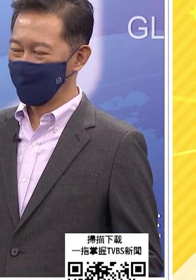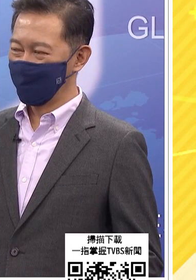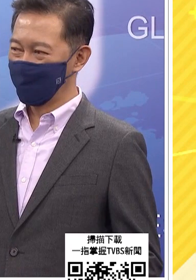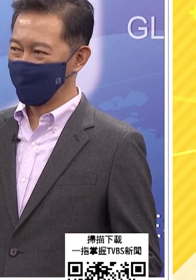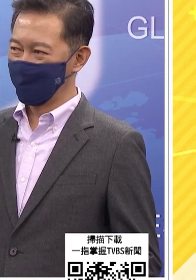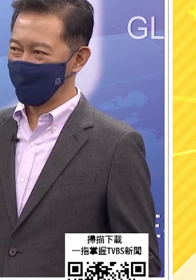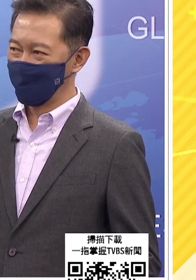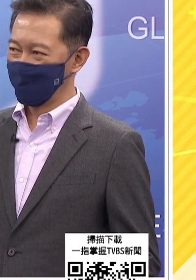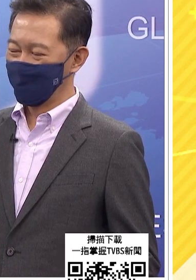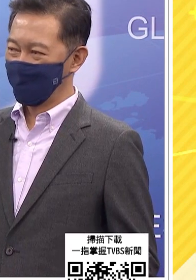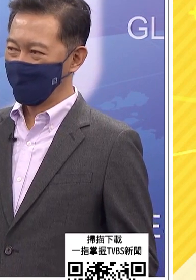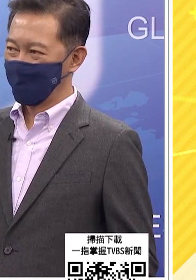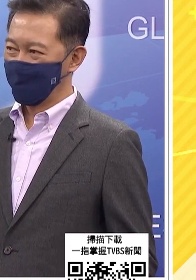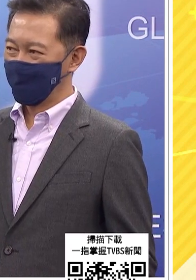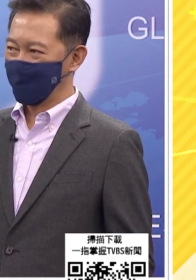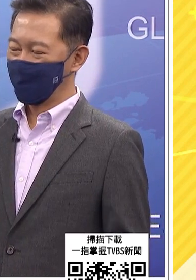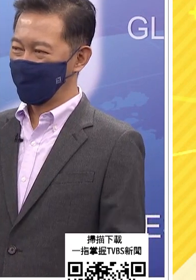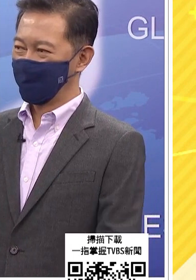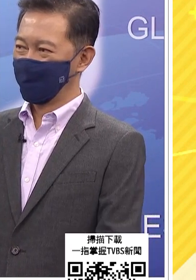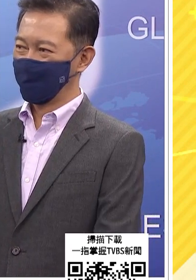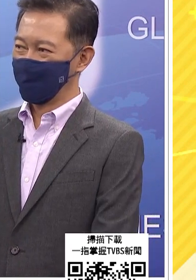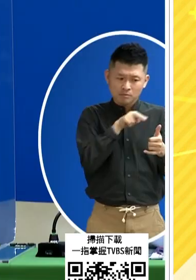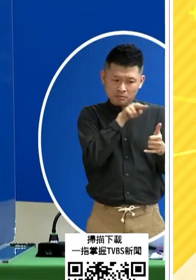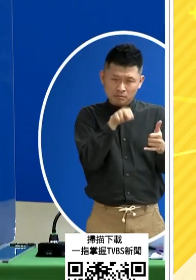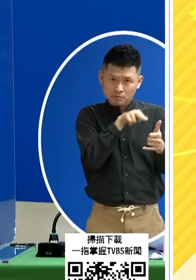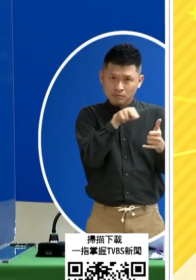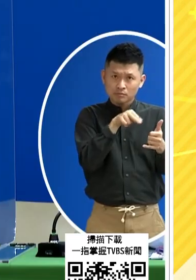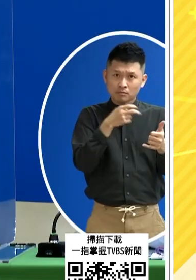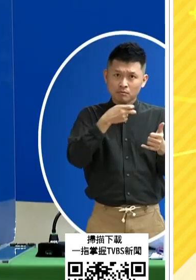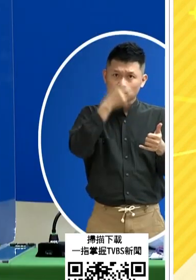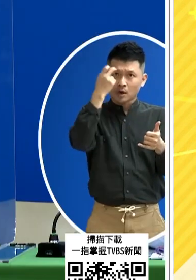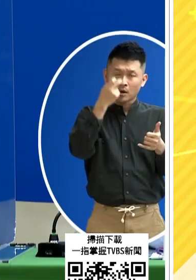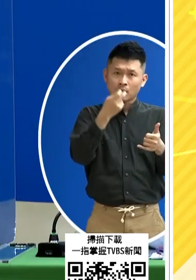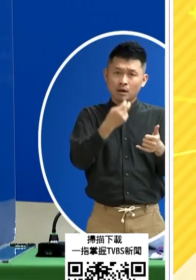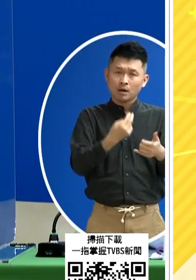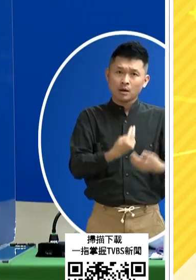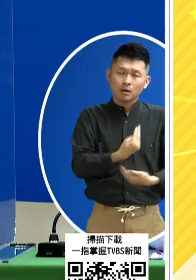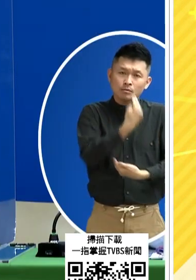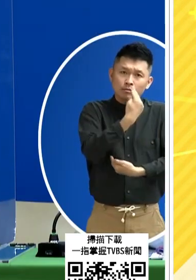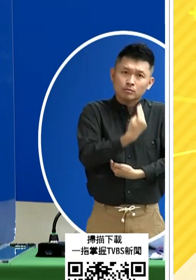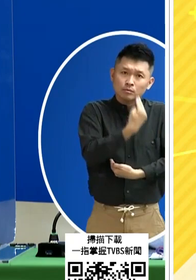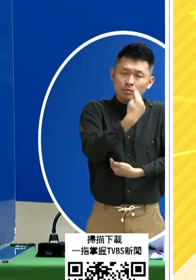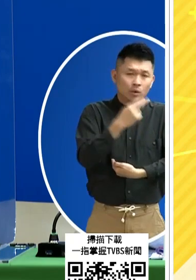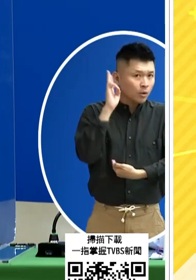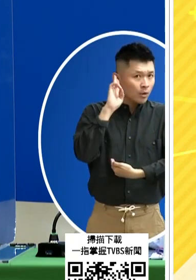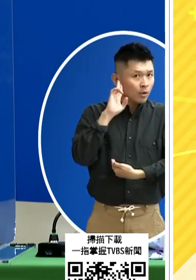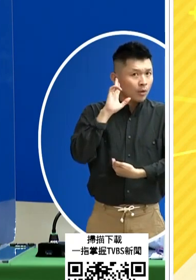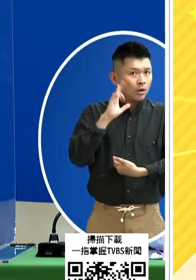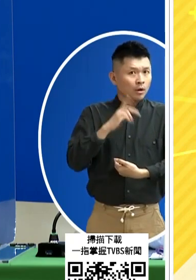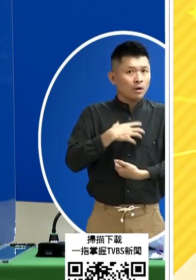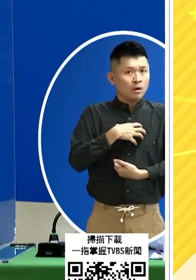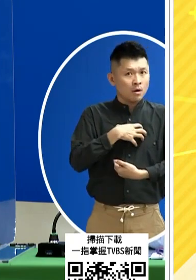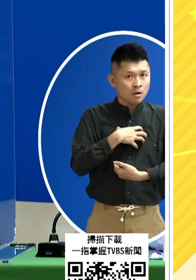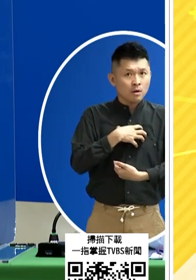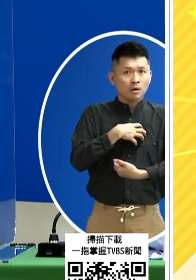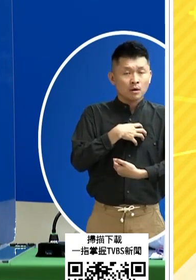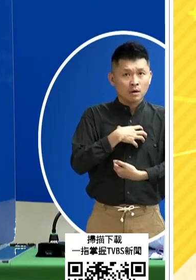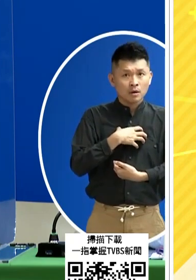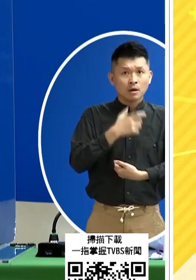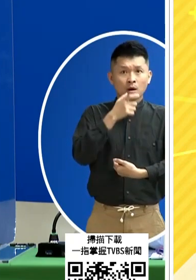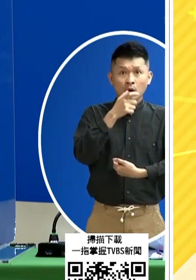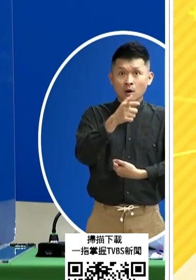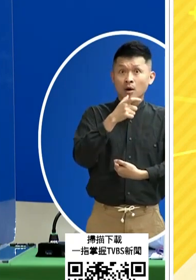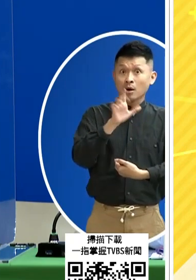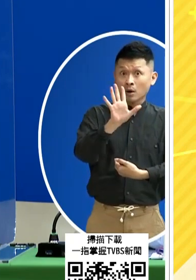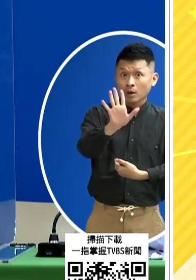报纸都在登啊，台湾做得很好，那有人看吗？我们只不过是出口转内销，在说哇，你看立陶